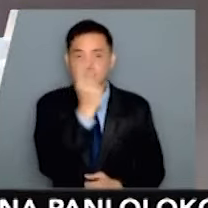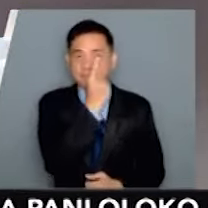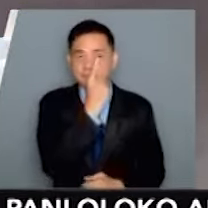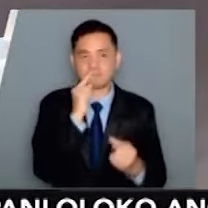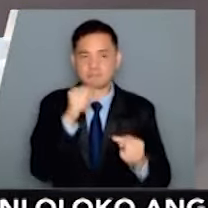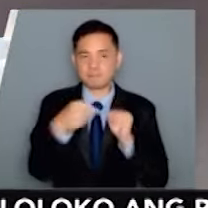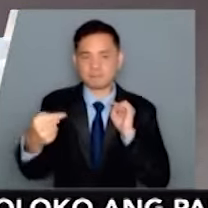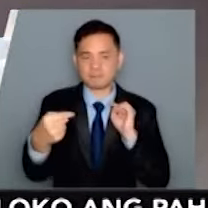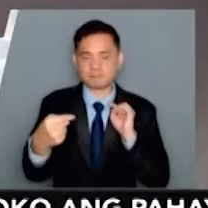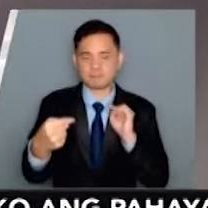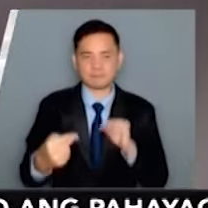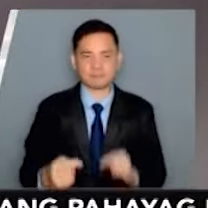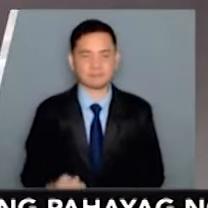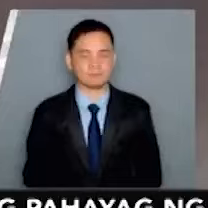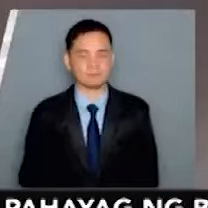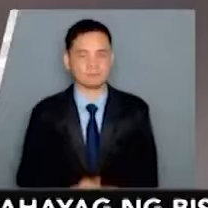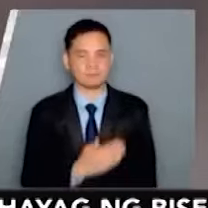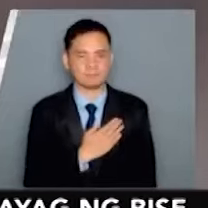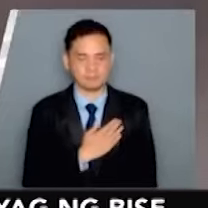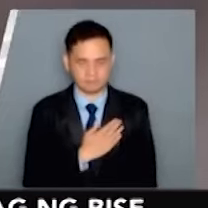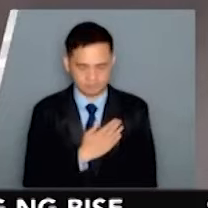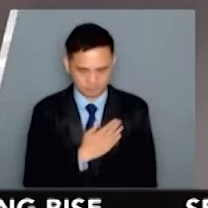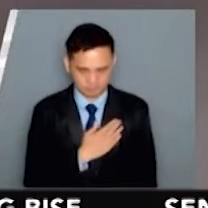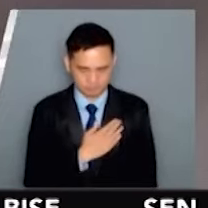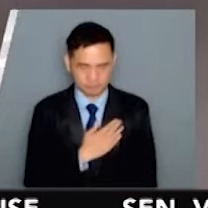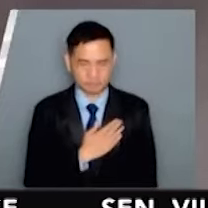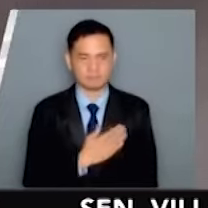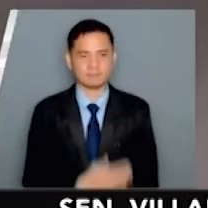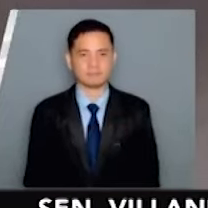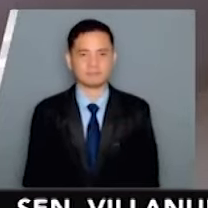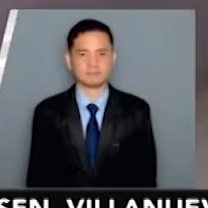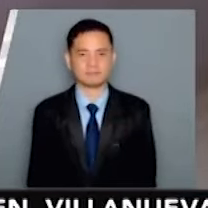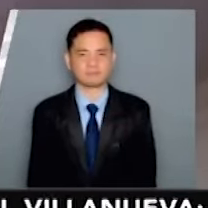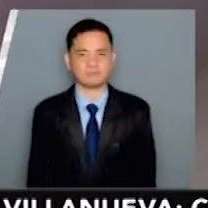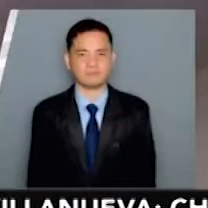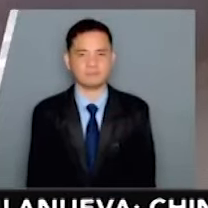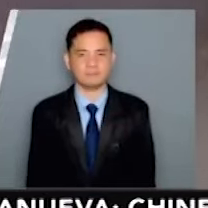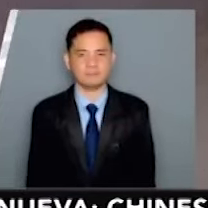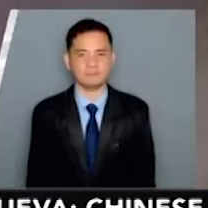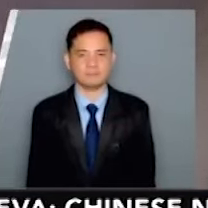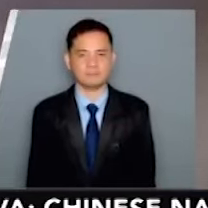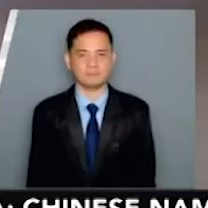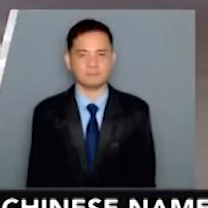balita. Marisol Abdurraman para sa GMA Integrated News.